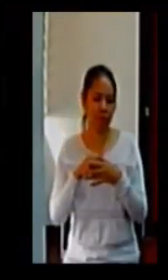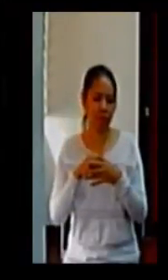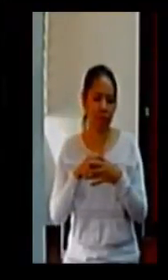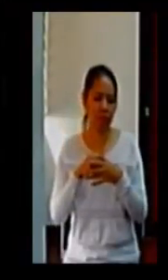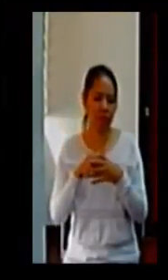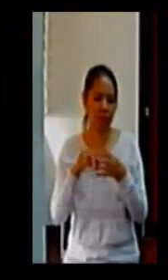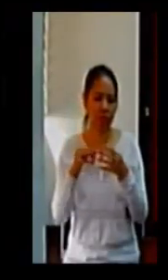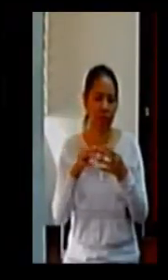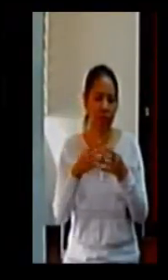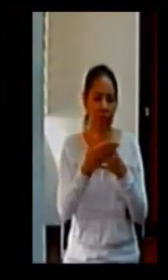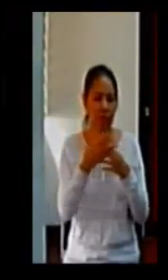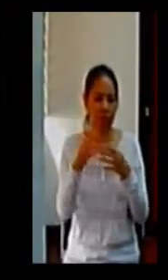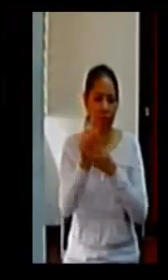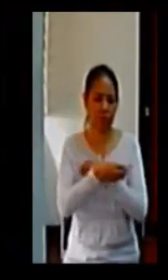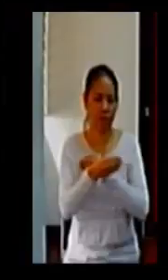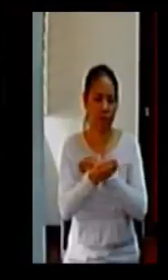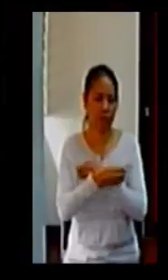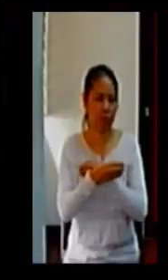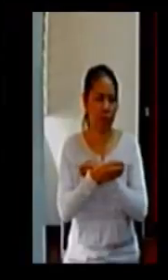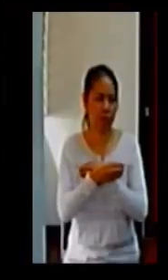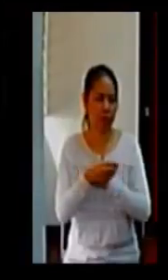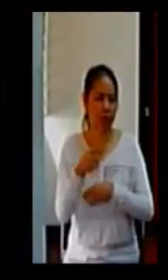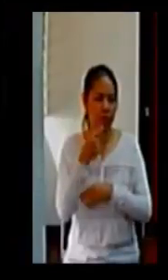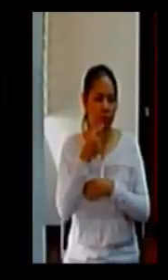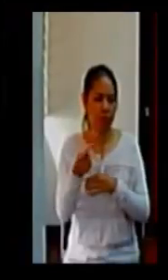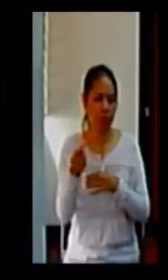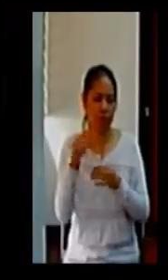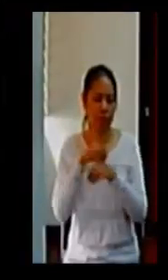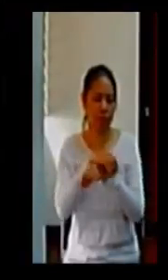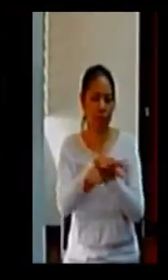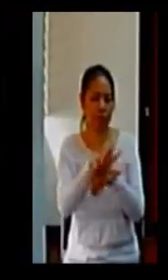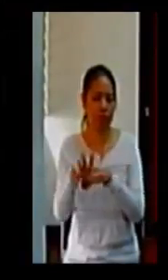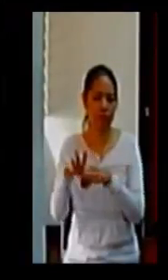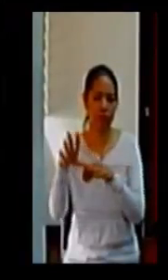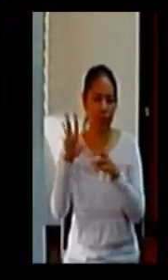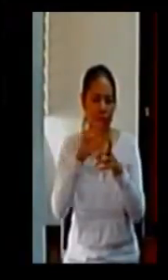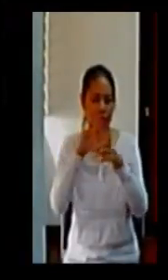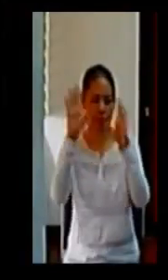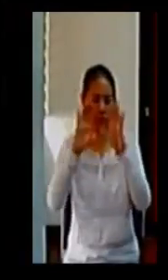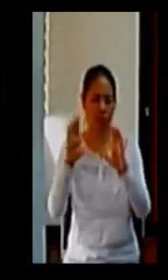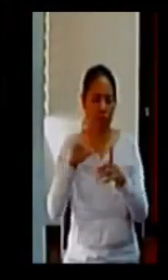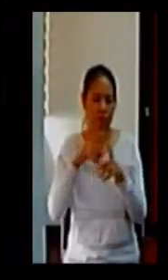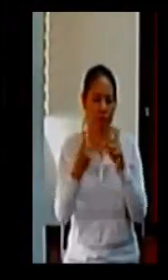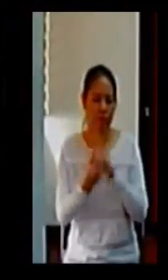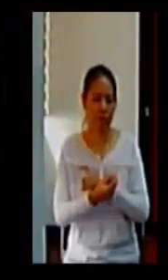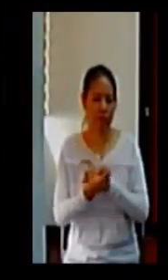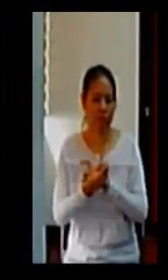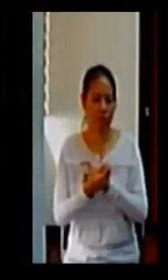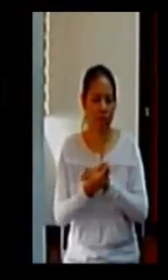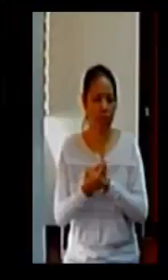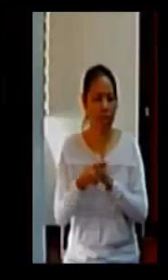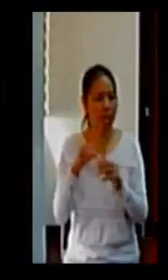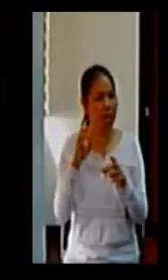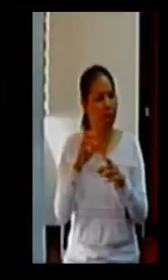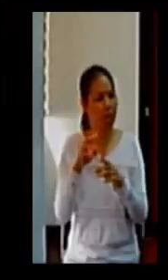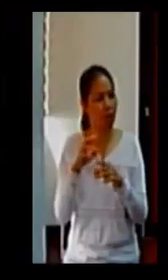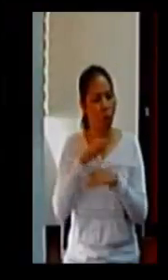yung binanggit niyo po kaninang epekto po ng pagbabago ng klima, ito ba ay nadodokumento ba